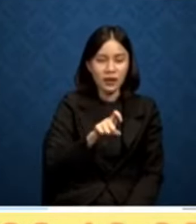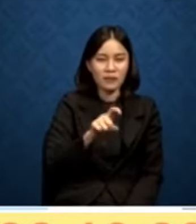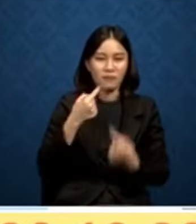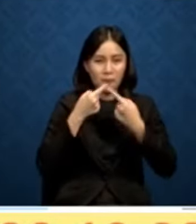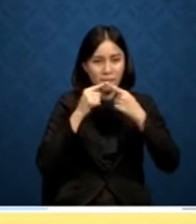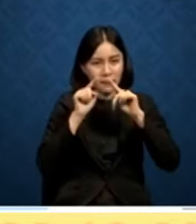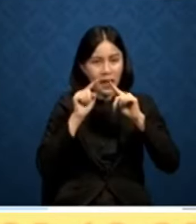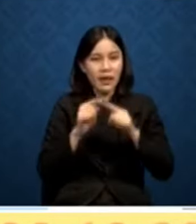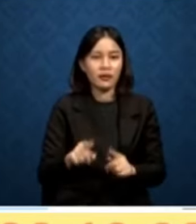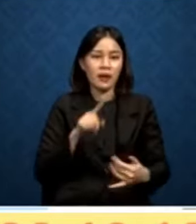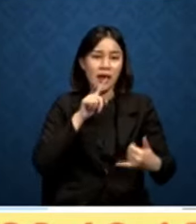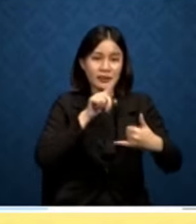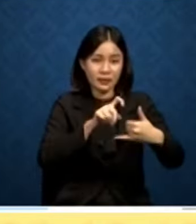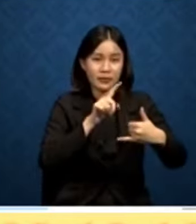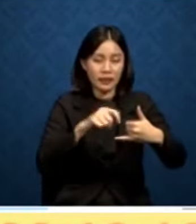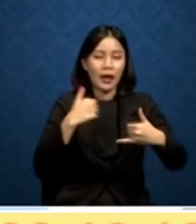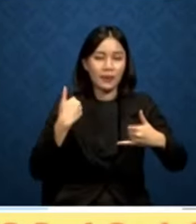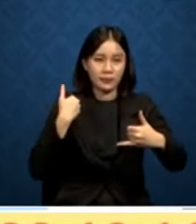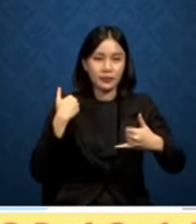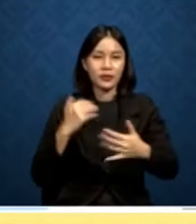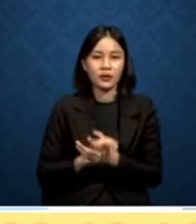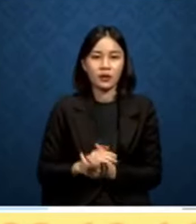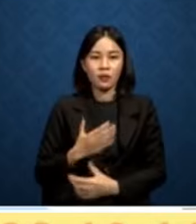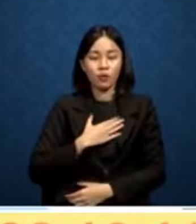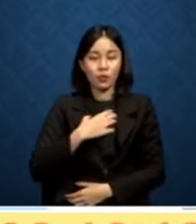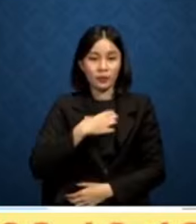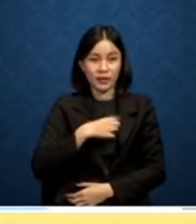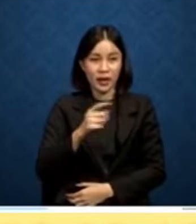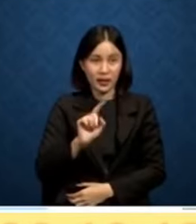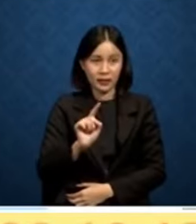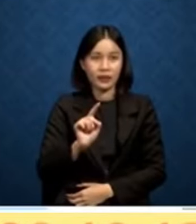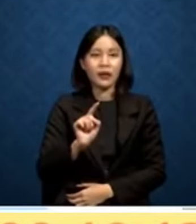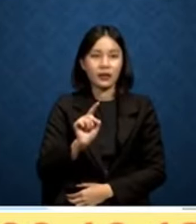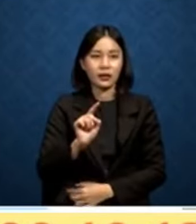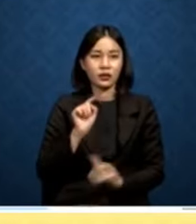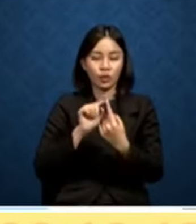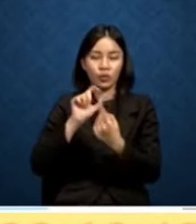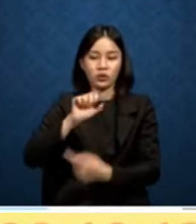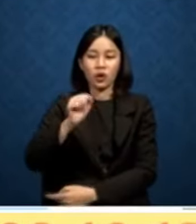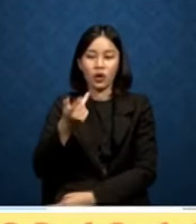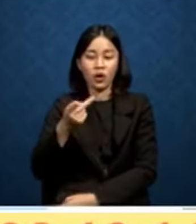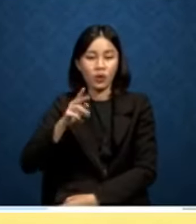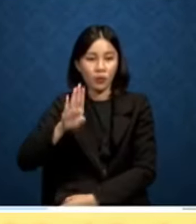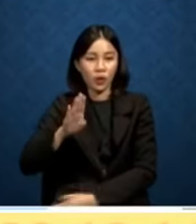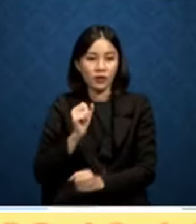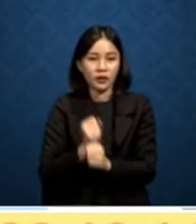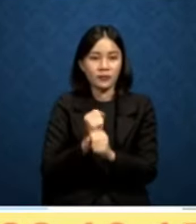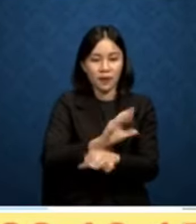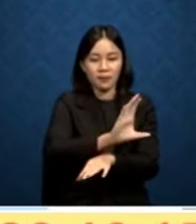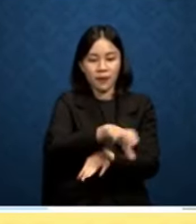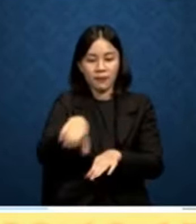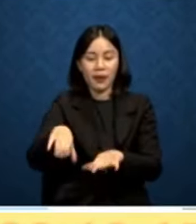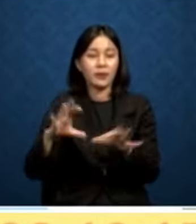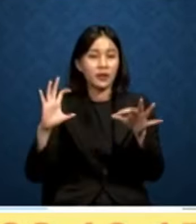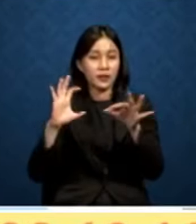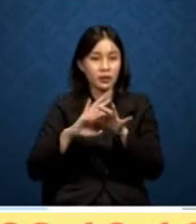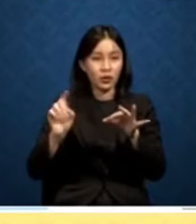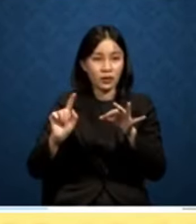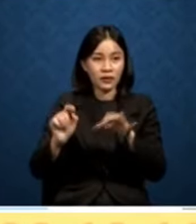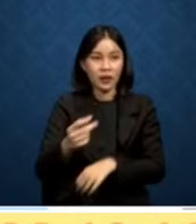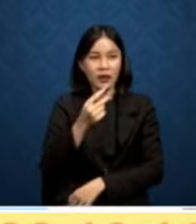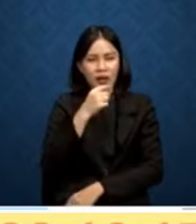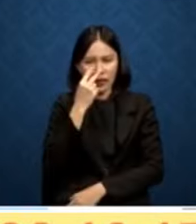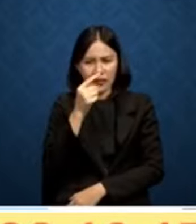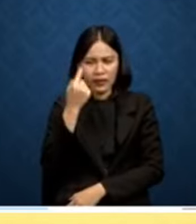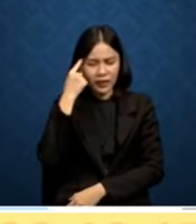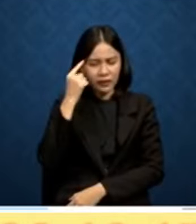ดำเนินการสอบส่วนเลยนะครับซึ่งผมกอยากก theหรอวาหนวยงานทเกี่ยวของ retrlพอเห็นอะไรที่